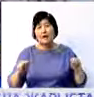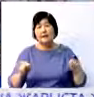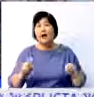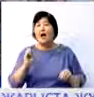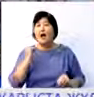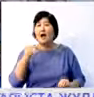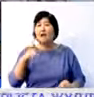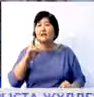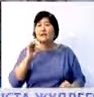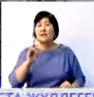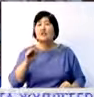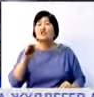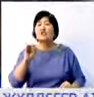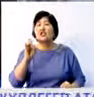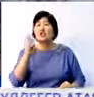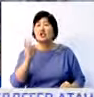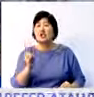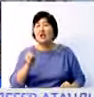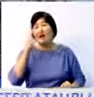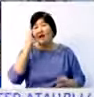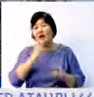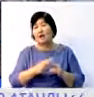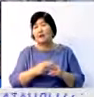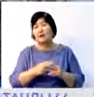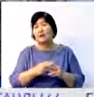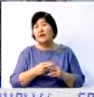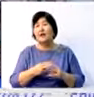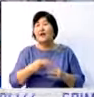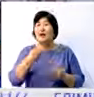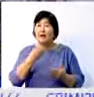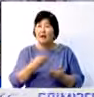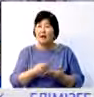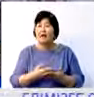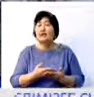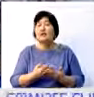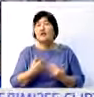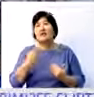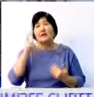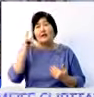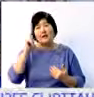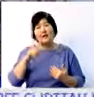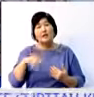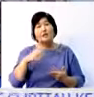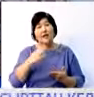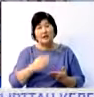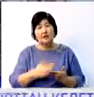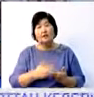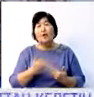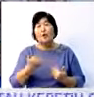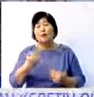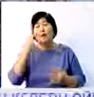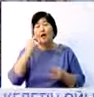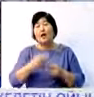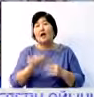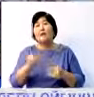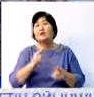айтыскер, жыршы ағамыздың үлкен сатирик деп қырынан танып жатырмыз. Осы ағамыздың